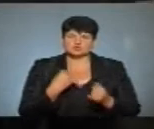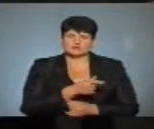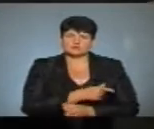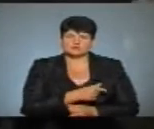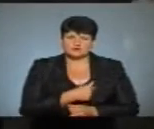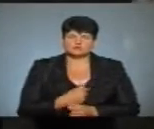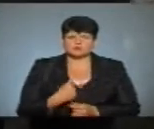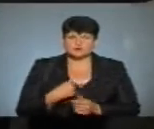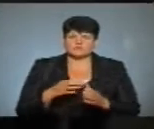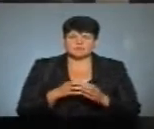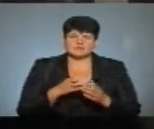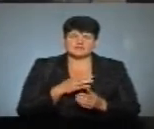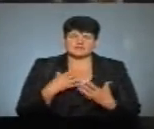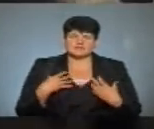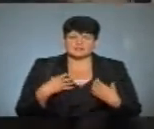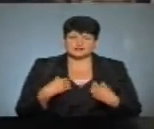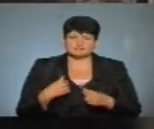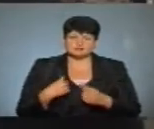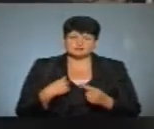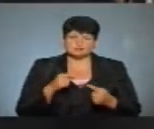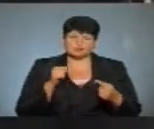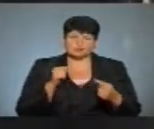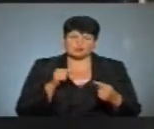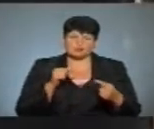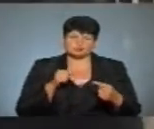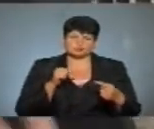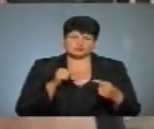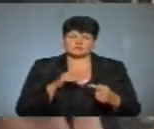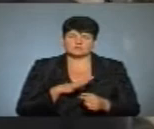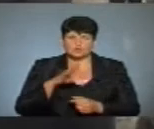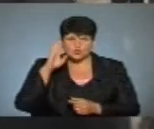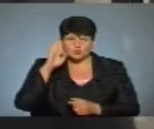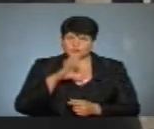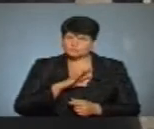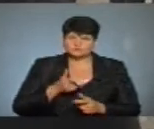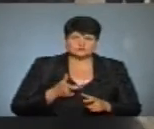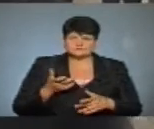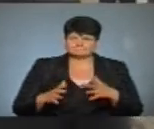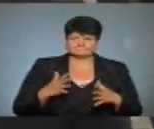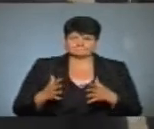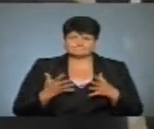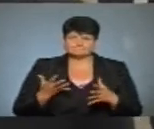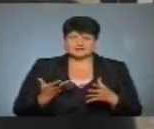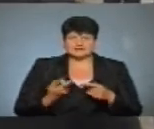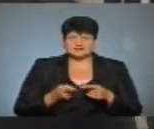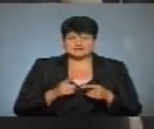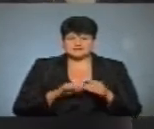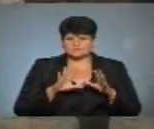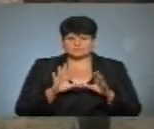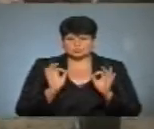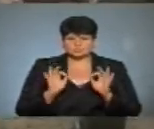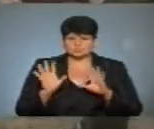тому я в команді левів. Мій супротивник був хлопець, він був дуже жвавий, але все пройшло дуже